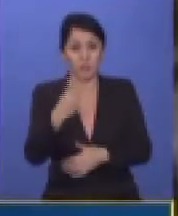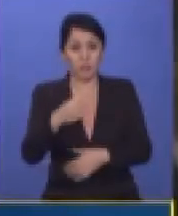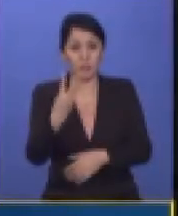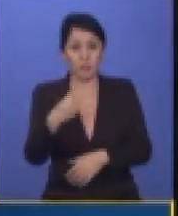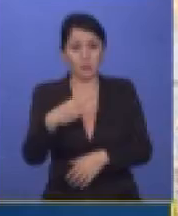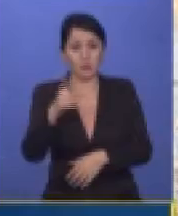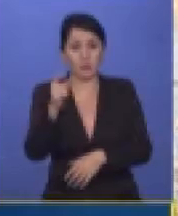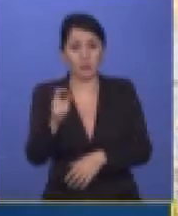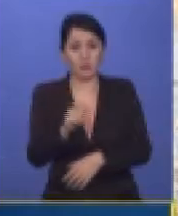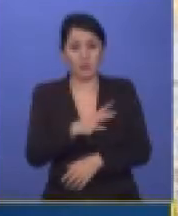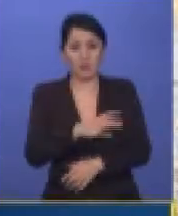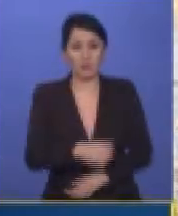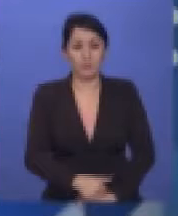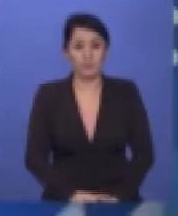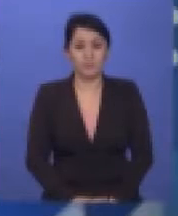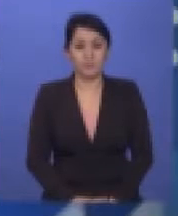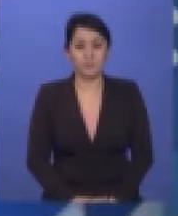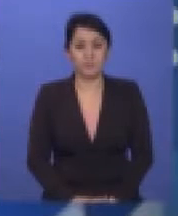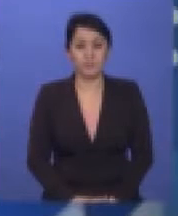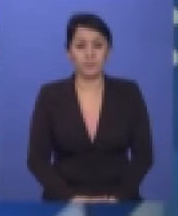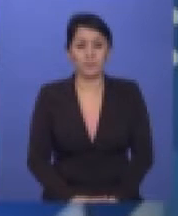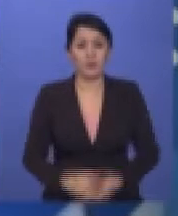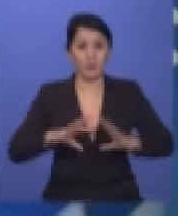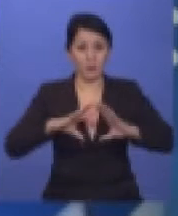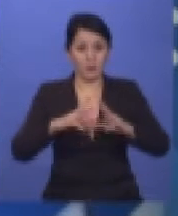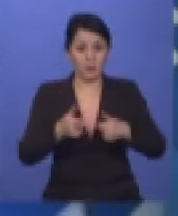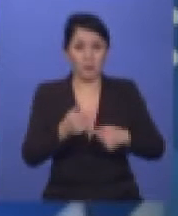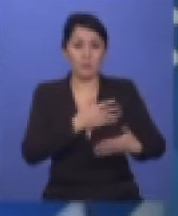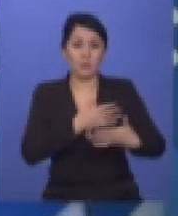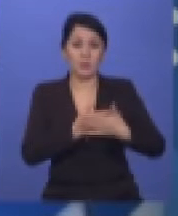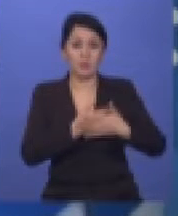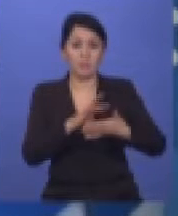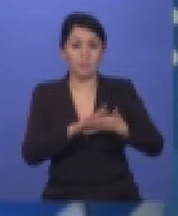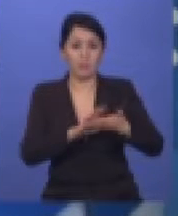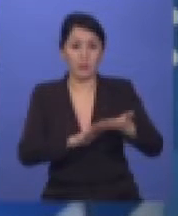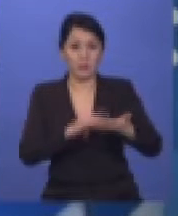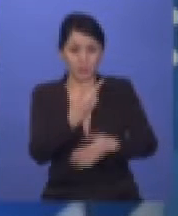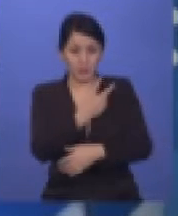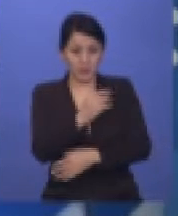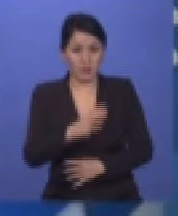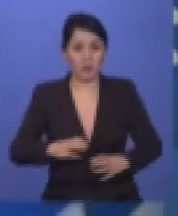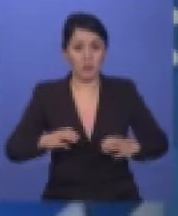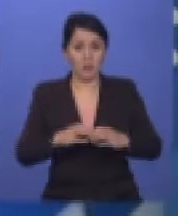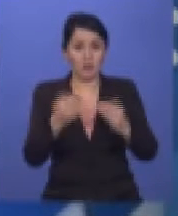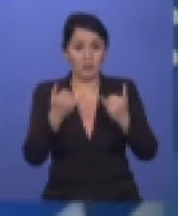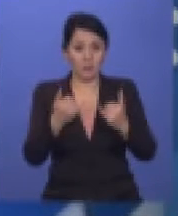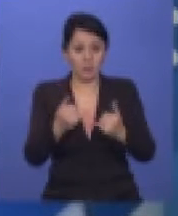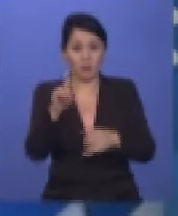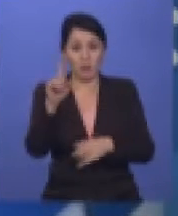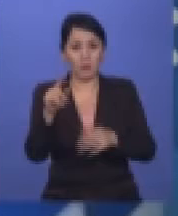Скончалось 433 человека. Во всем мире активно продолжается прививочная кампания. На сегодняшний